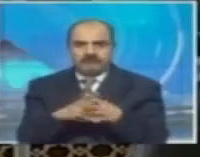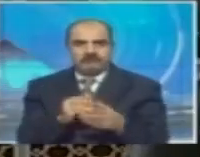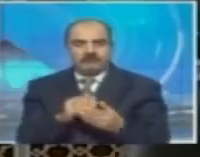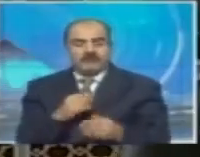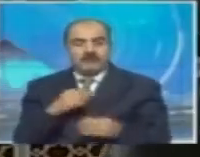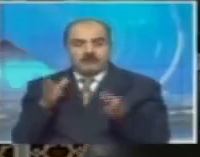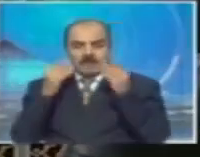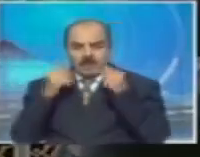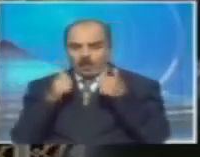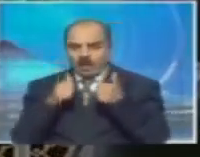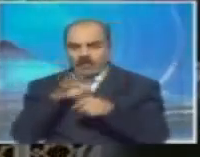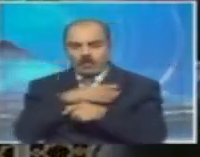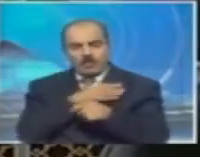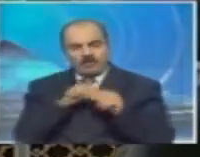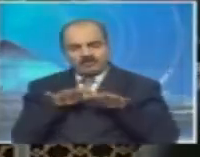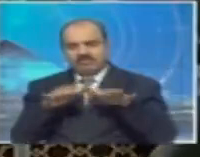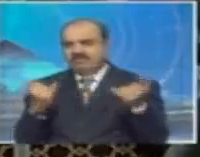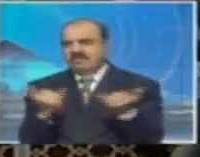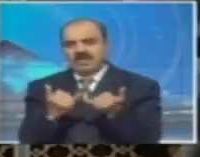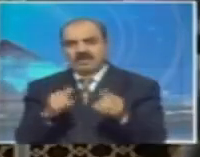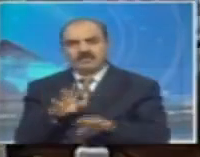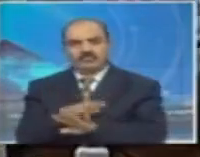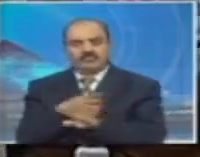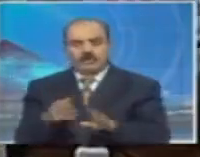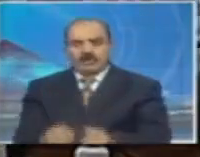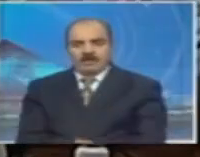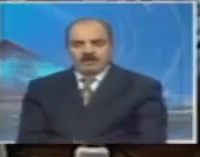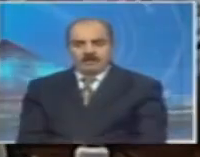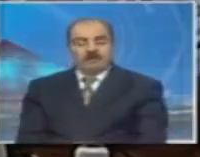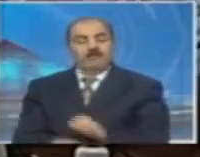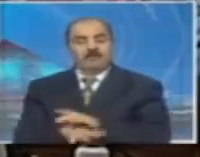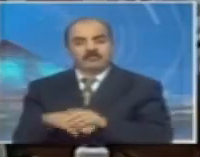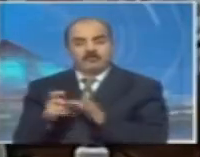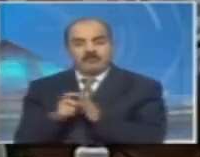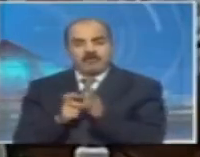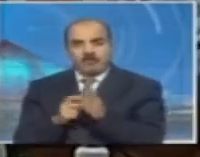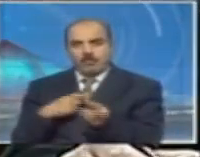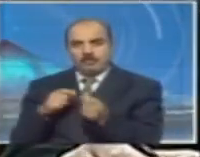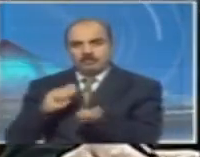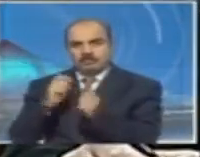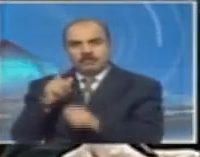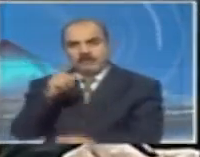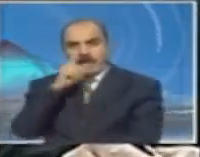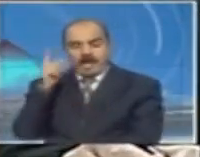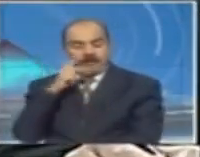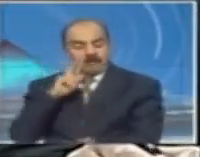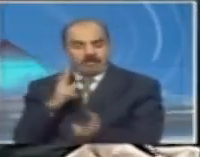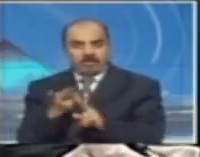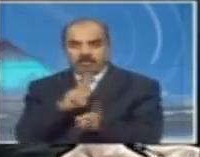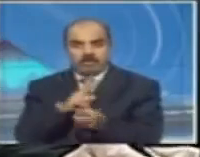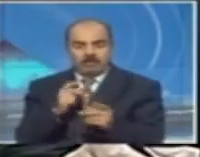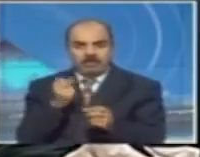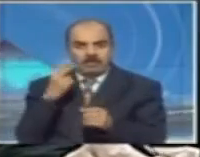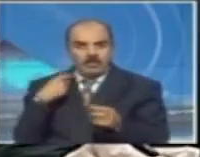بيانات بقطاعات الدوله المختلفه ويهدف مشروع القانون الى مواكبه التغيرات التي يشهدها العالم في مجال